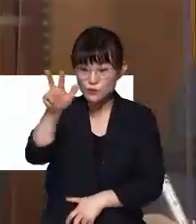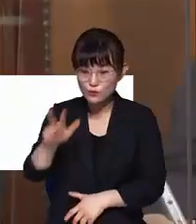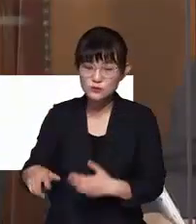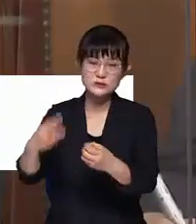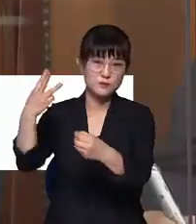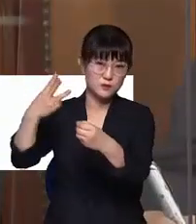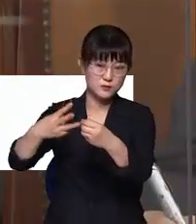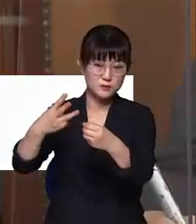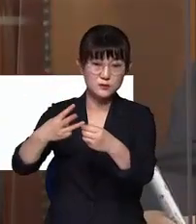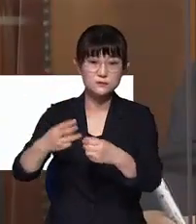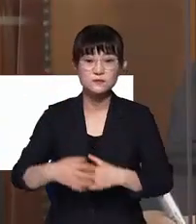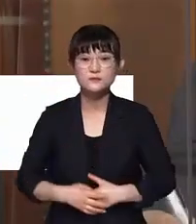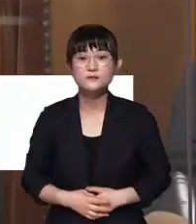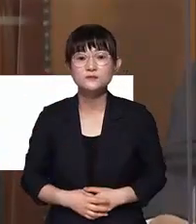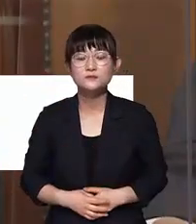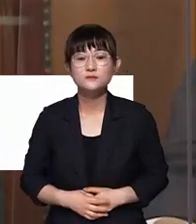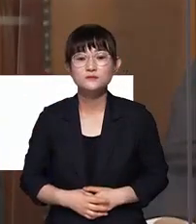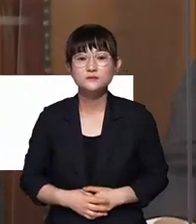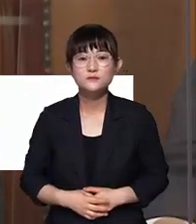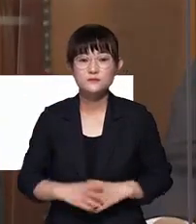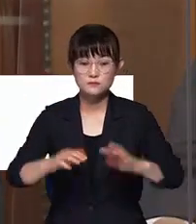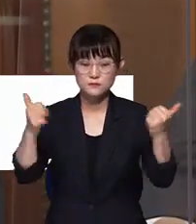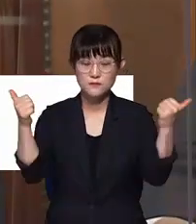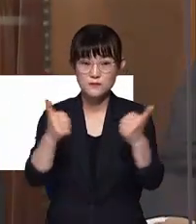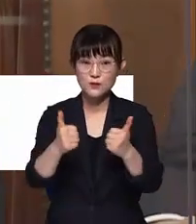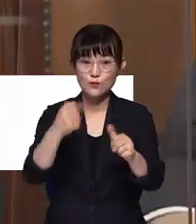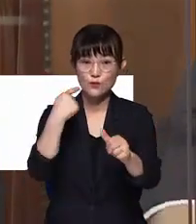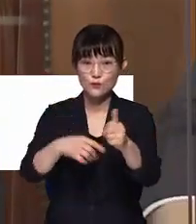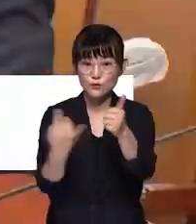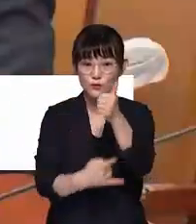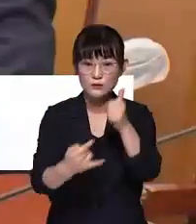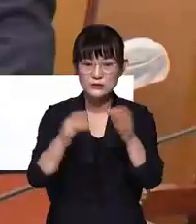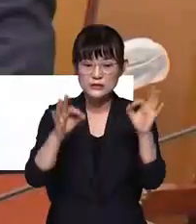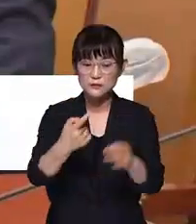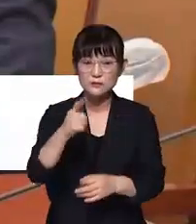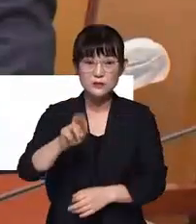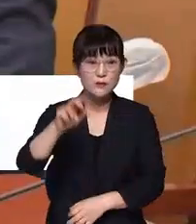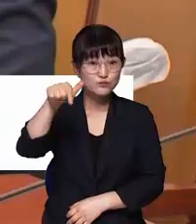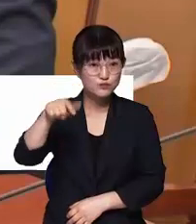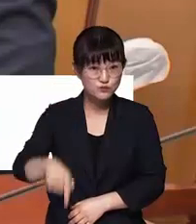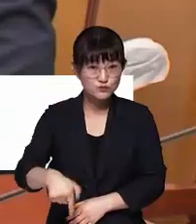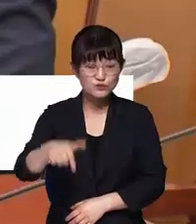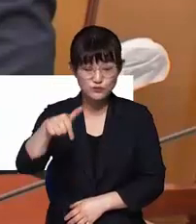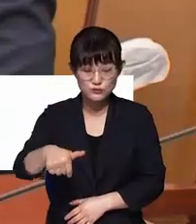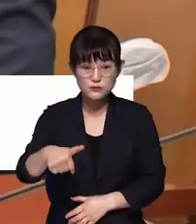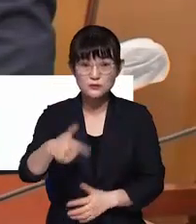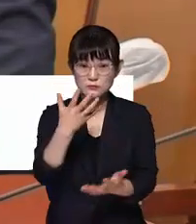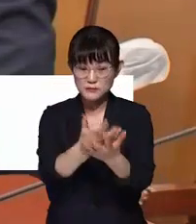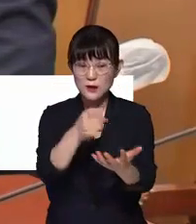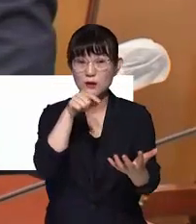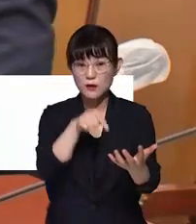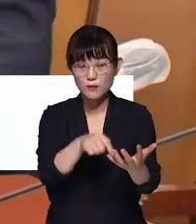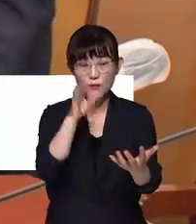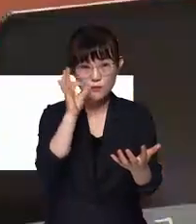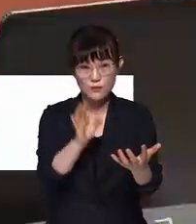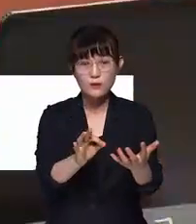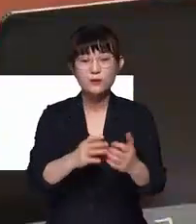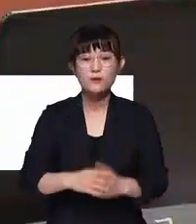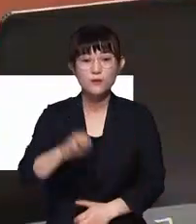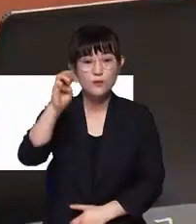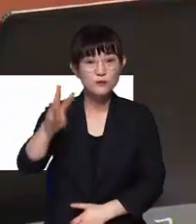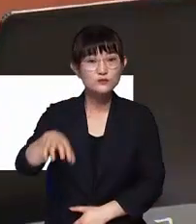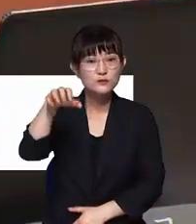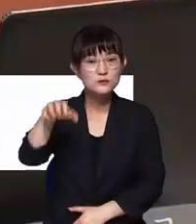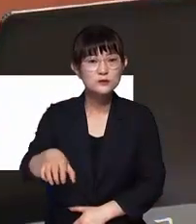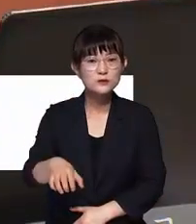번째로 많은 것으로 나타났습니다. 국회 교육위원회 소속 김남국 의원이 여성가족부로부터 받은 자료를 보면